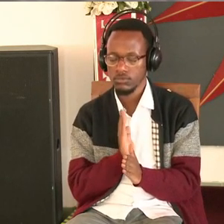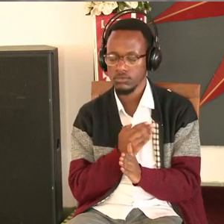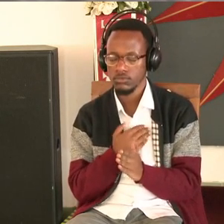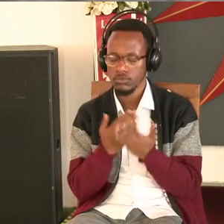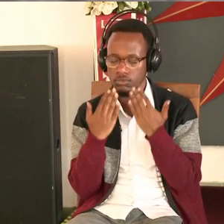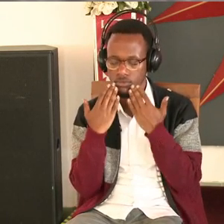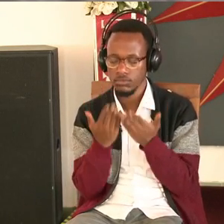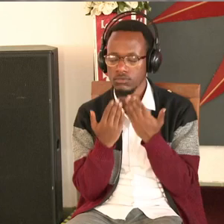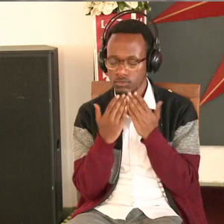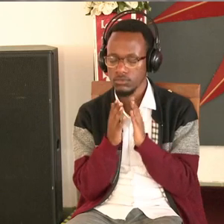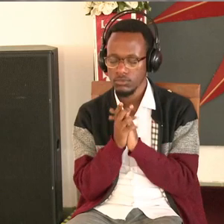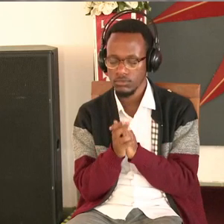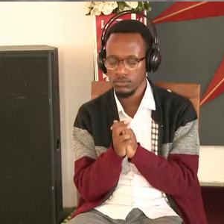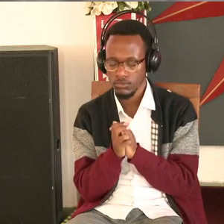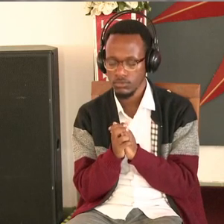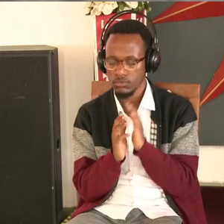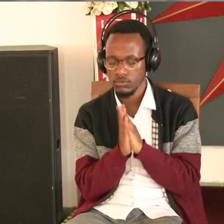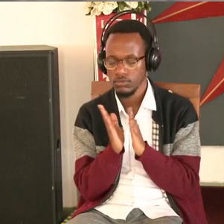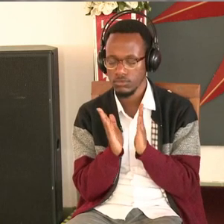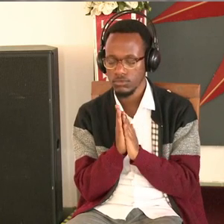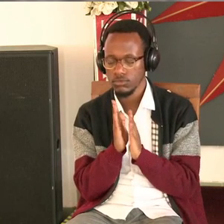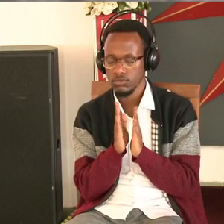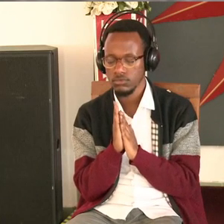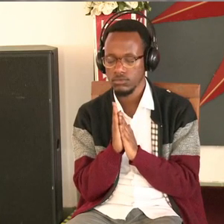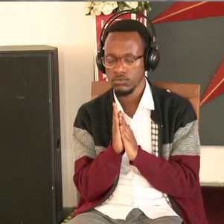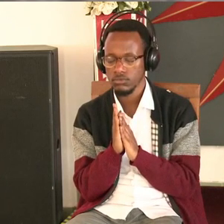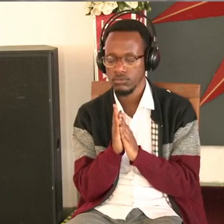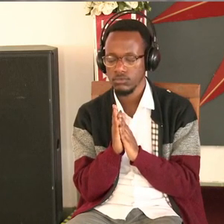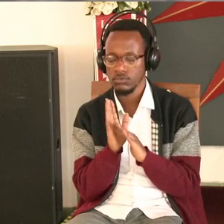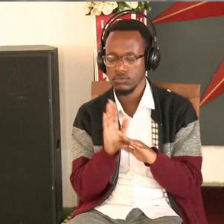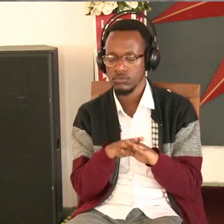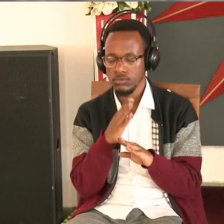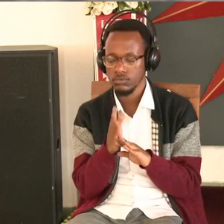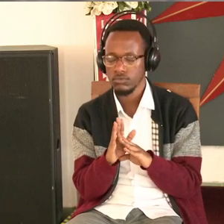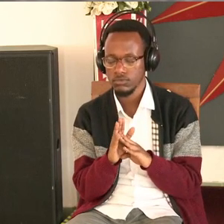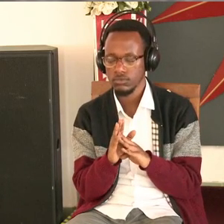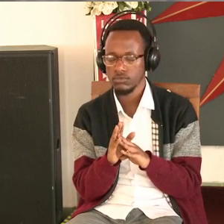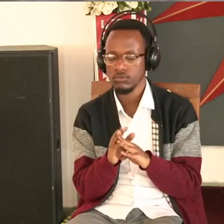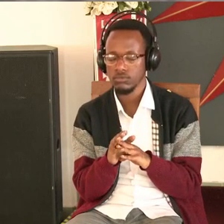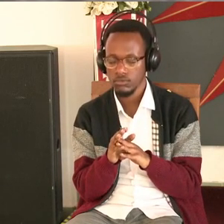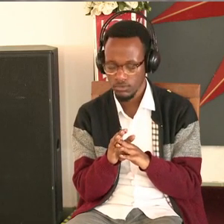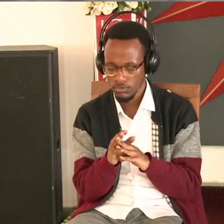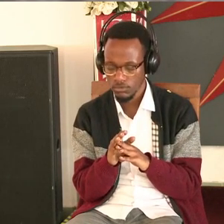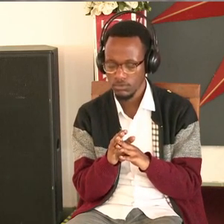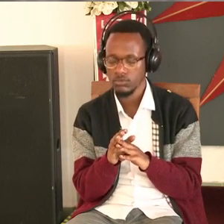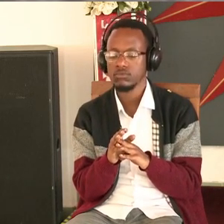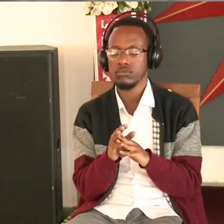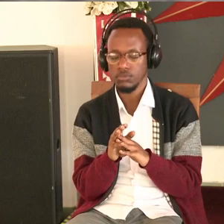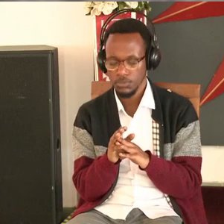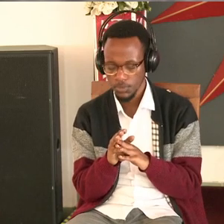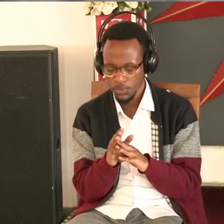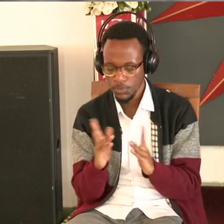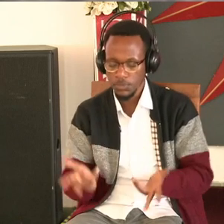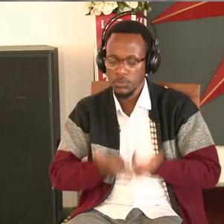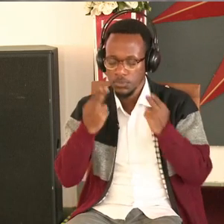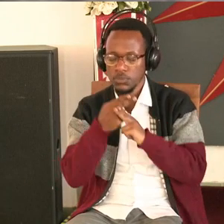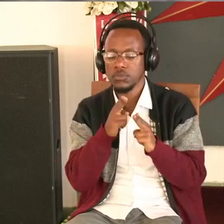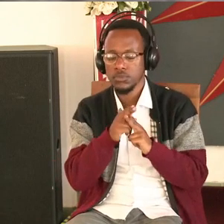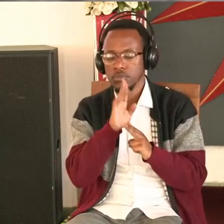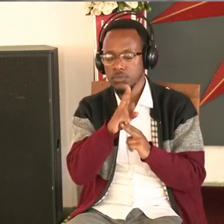remercions, nous louons, nous exaltons ton merveilleux nom de Jésus. Nous